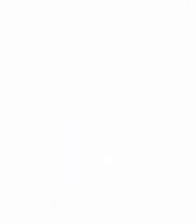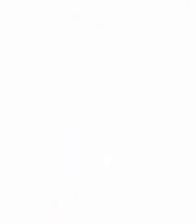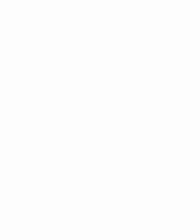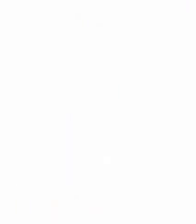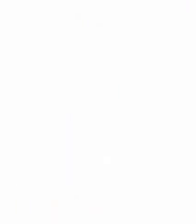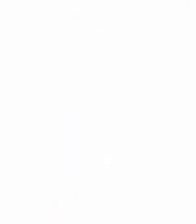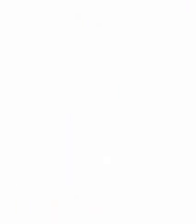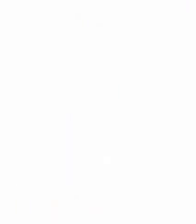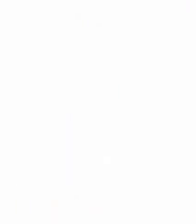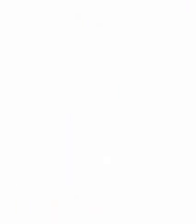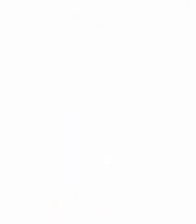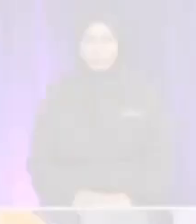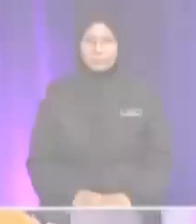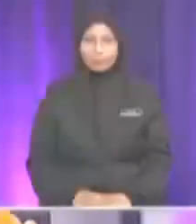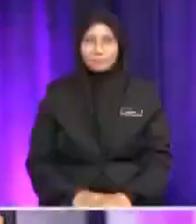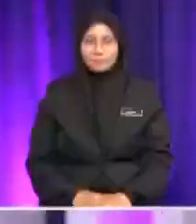KPM.